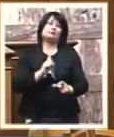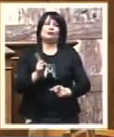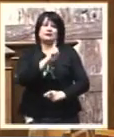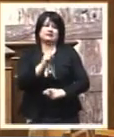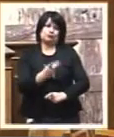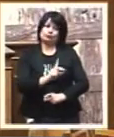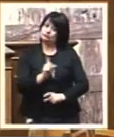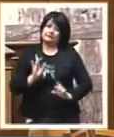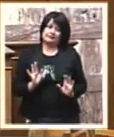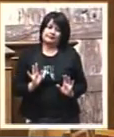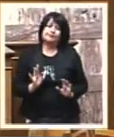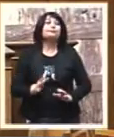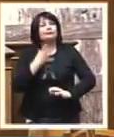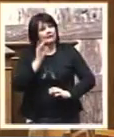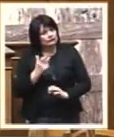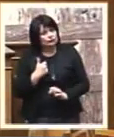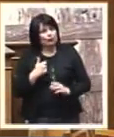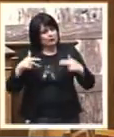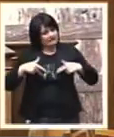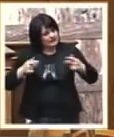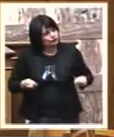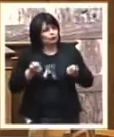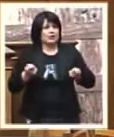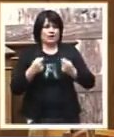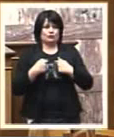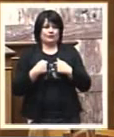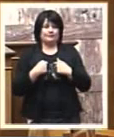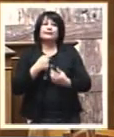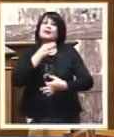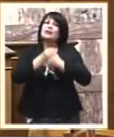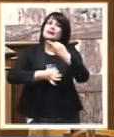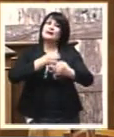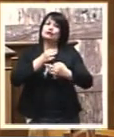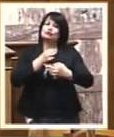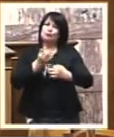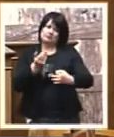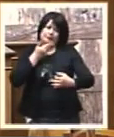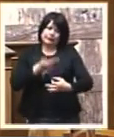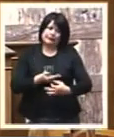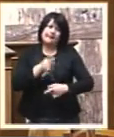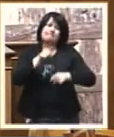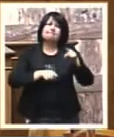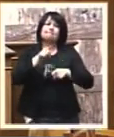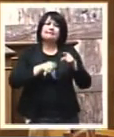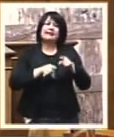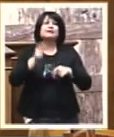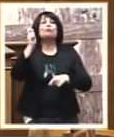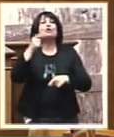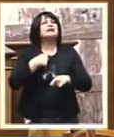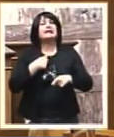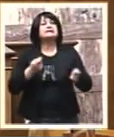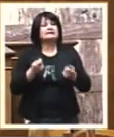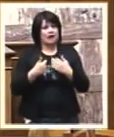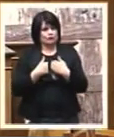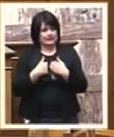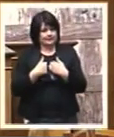τους. Και αυτό είναι που κάνει η κυβέρνηση. Θα αναφερθώ πριν τελειώσω σε μερικές μόνο από τις πολιτικές